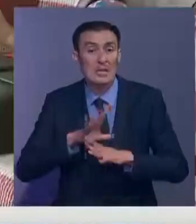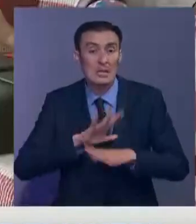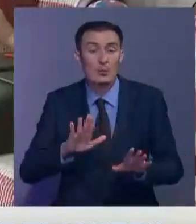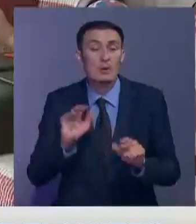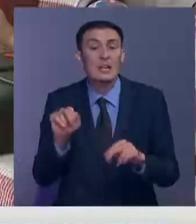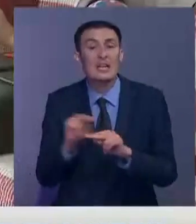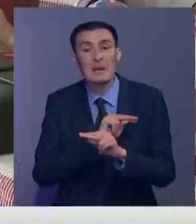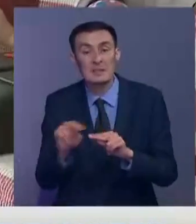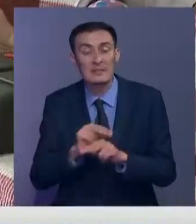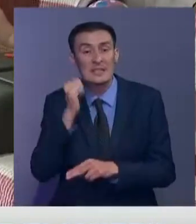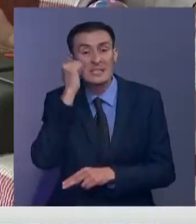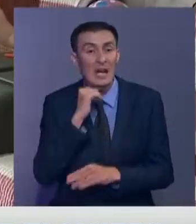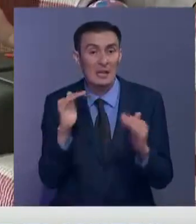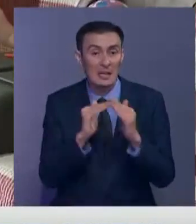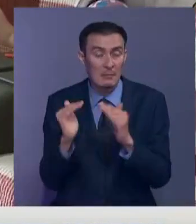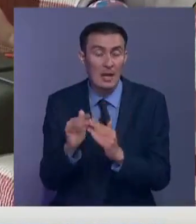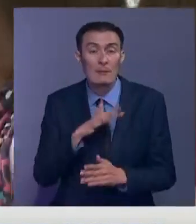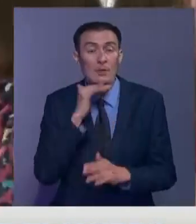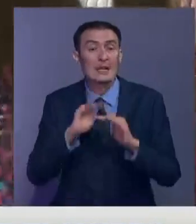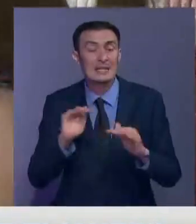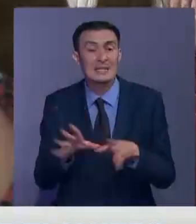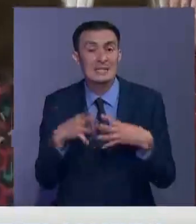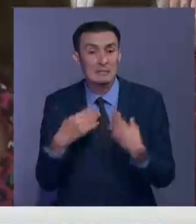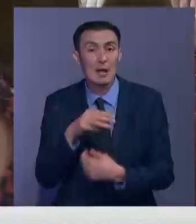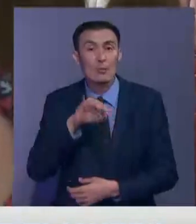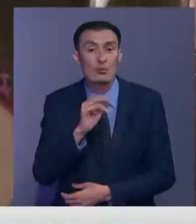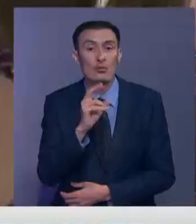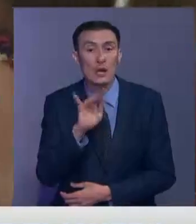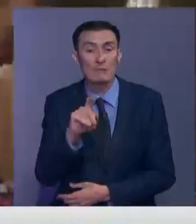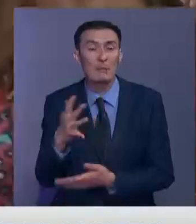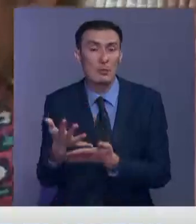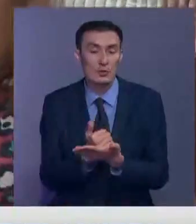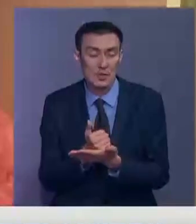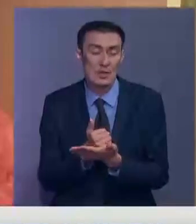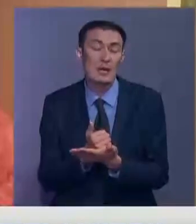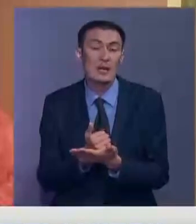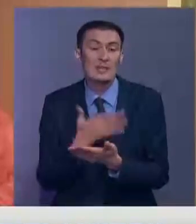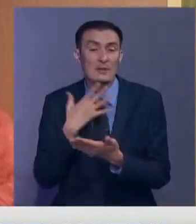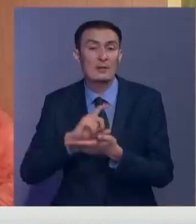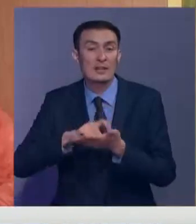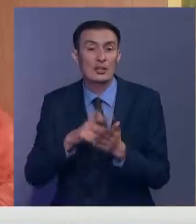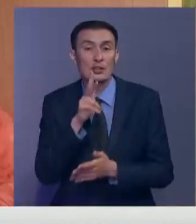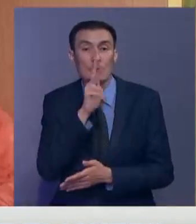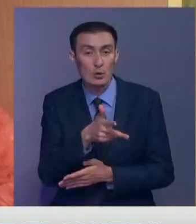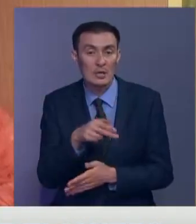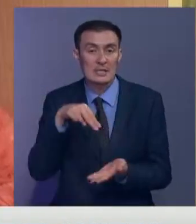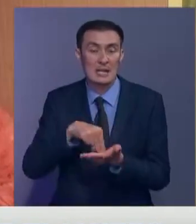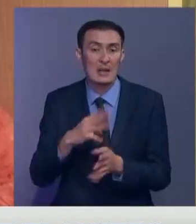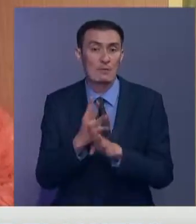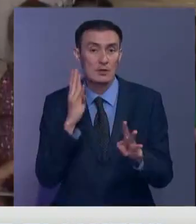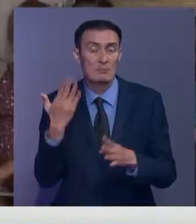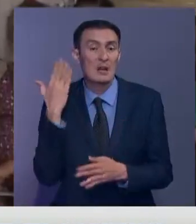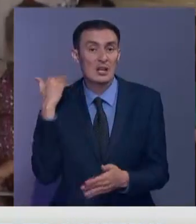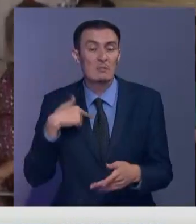лишь реконструировать заброшенные дома. Многодетная семья Муканова в числе первых получила заветные квадратные метры. 3 года стояли в очереди. Раньше